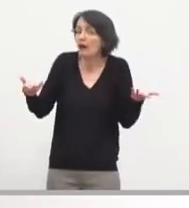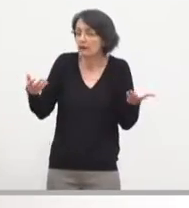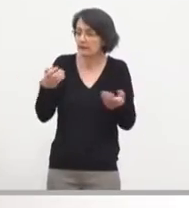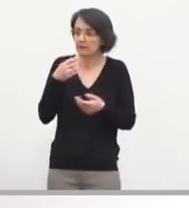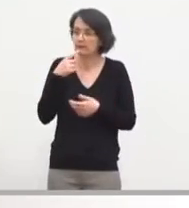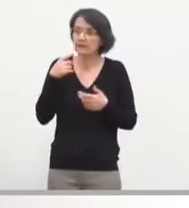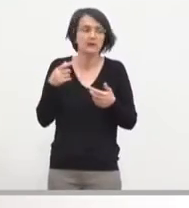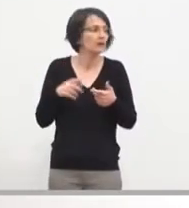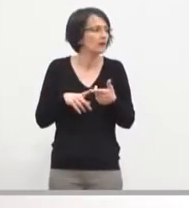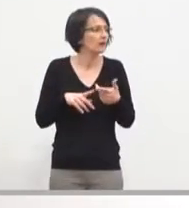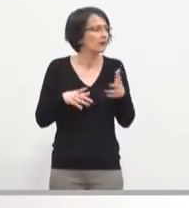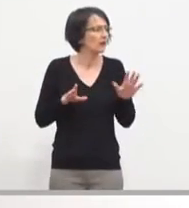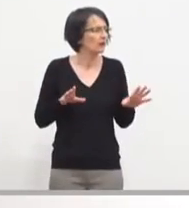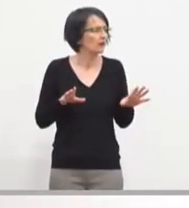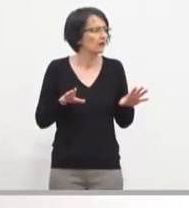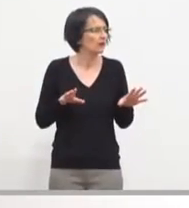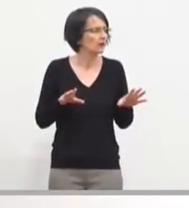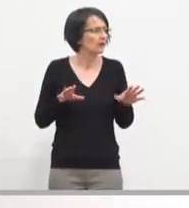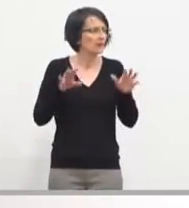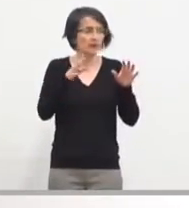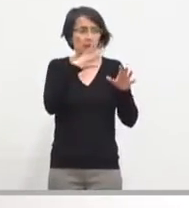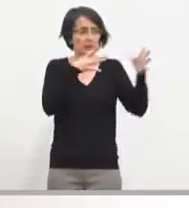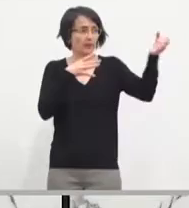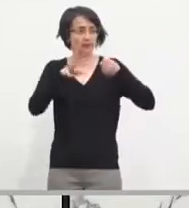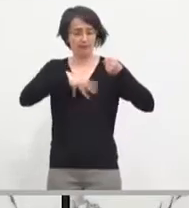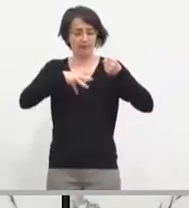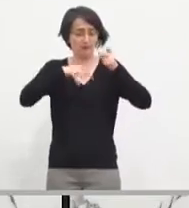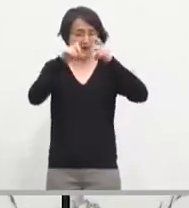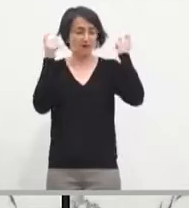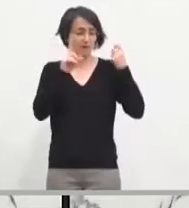M. Sorel. On ne peut pas vous prendre comme avocat, vous êtes élu. Ah mais moi, je ne pas de droit public.